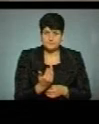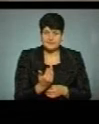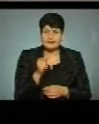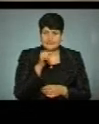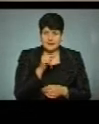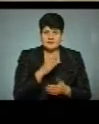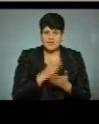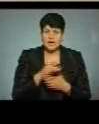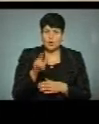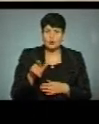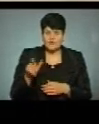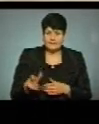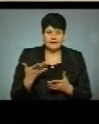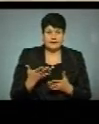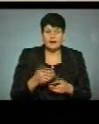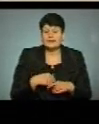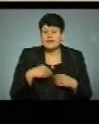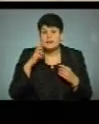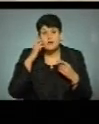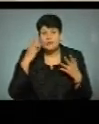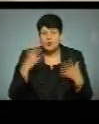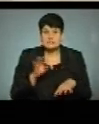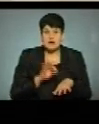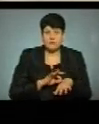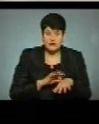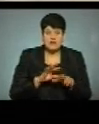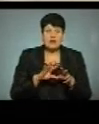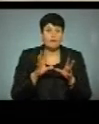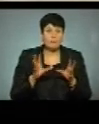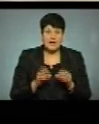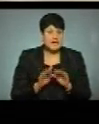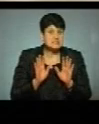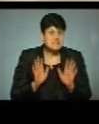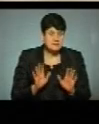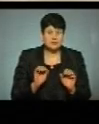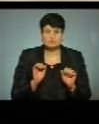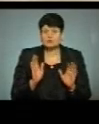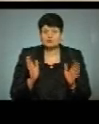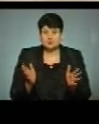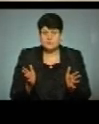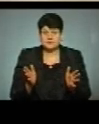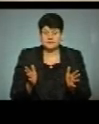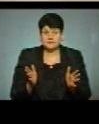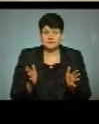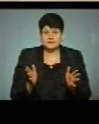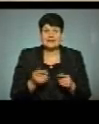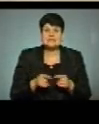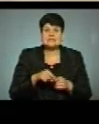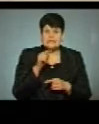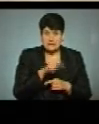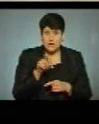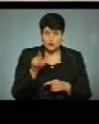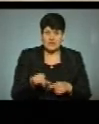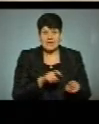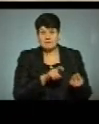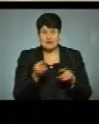там знаходиться людина, яка, не дай Бог, захворіла, що, в принципі, мало ймовірно, але все ж таки. Ця людина